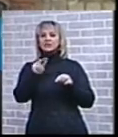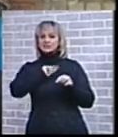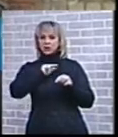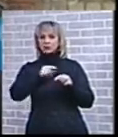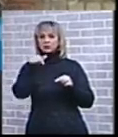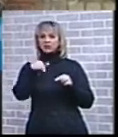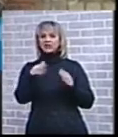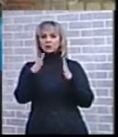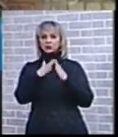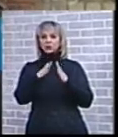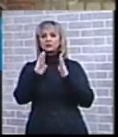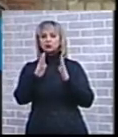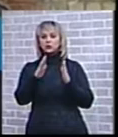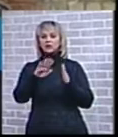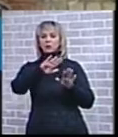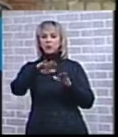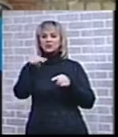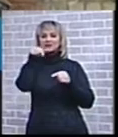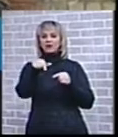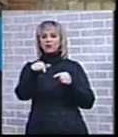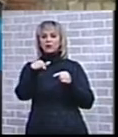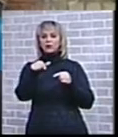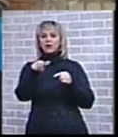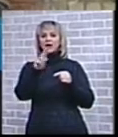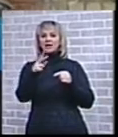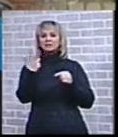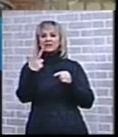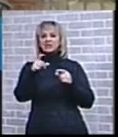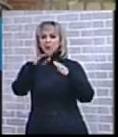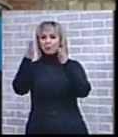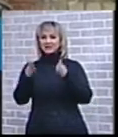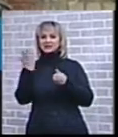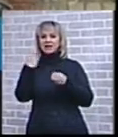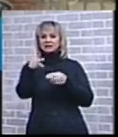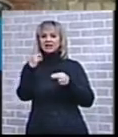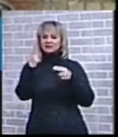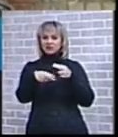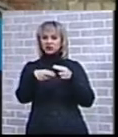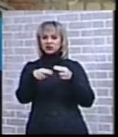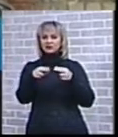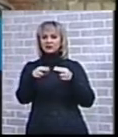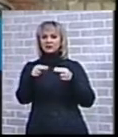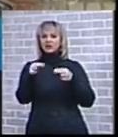заработают в этом доме только после того, по третьему подъезду, когда будут завершены